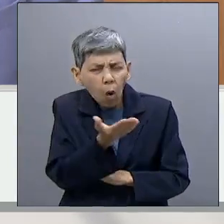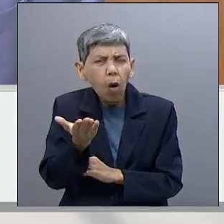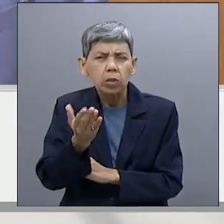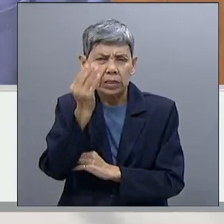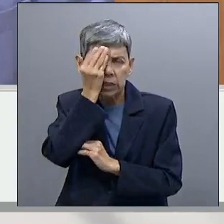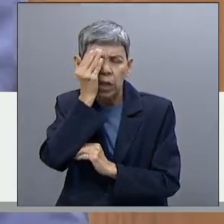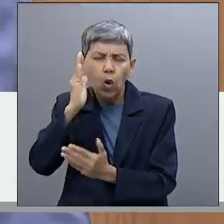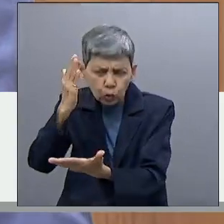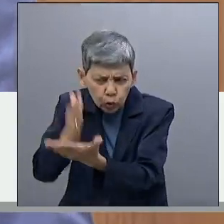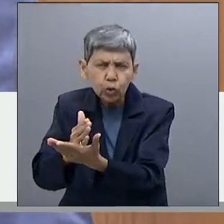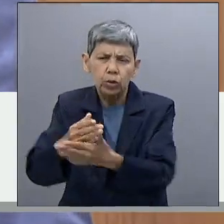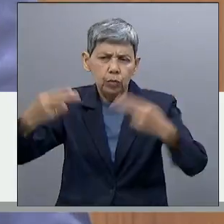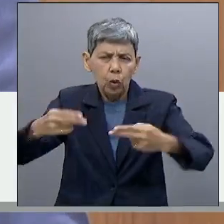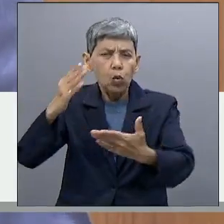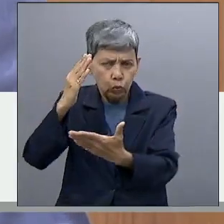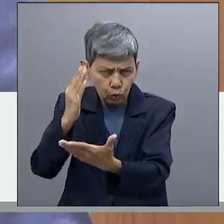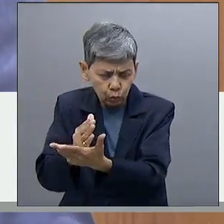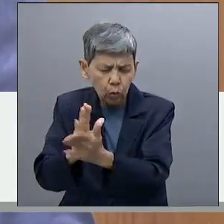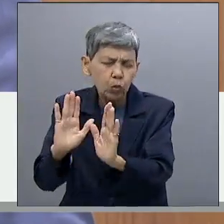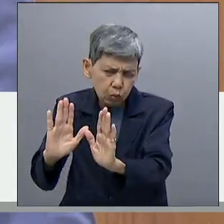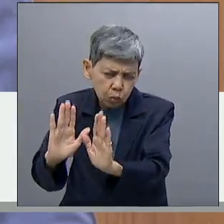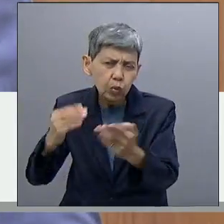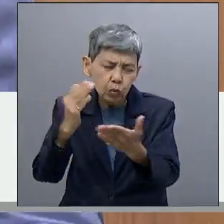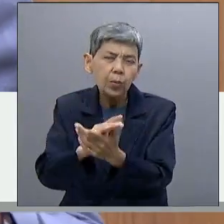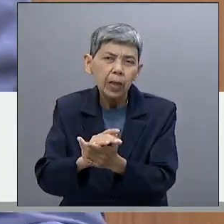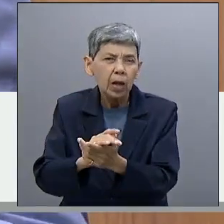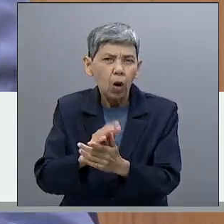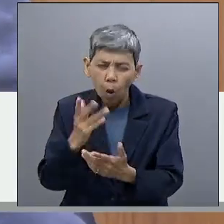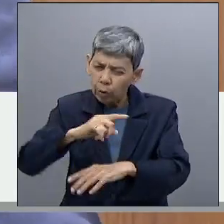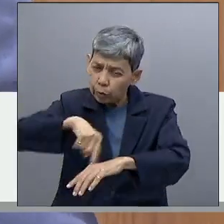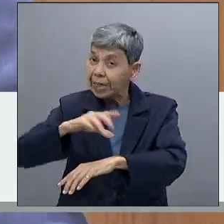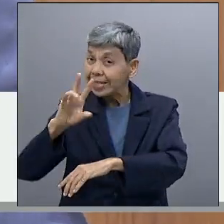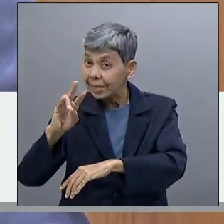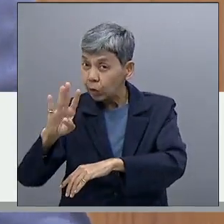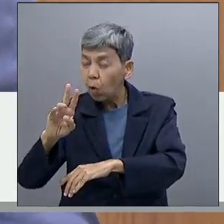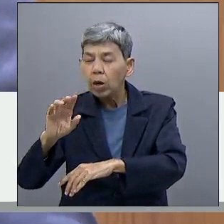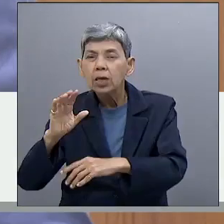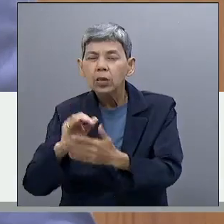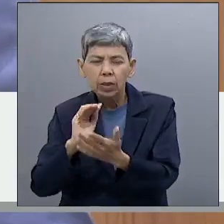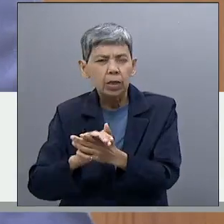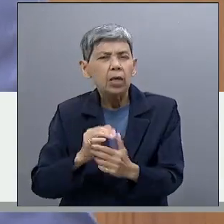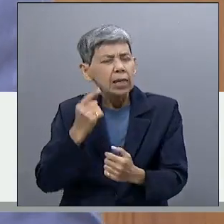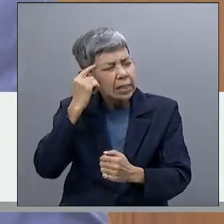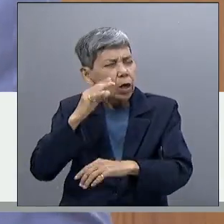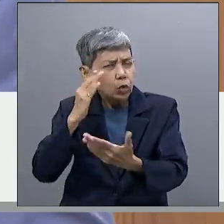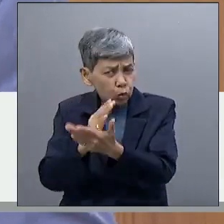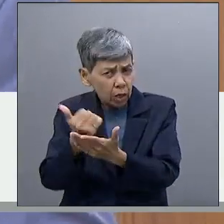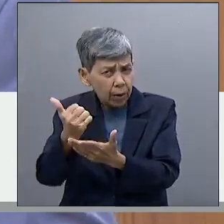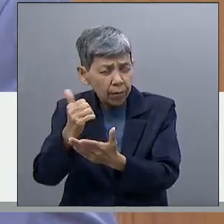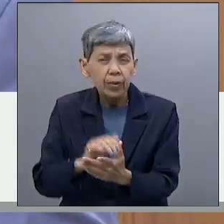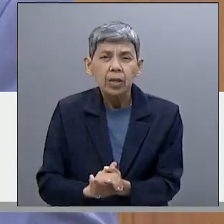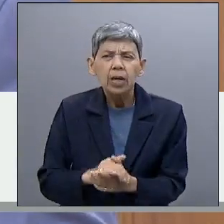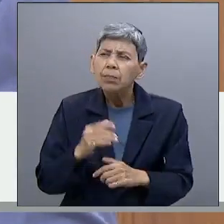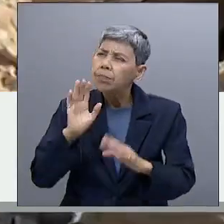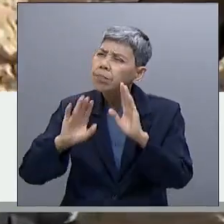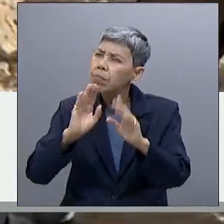ราเอลนั้นหยุดยิงประมาณ72ชั่วโมงนะหยุดยิง72ชั่วโมงเพื่อที่